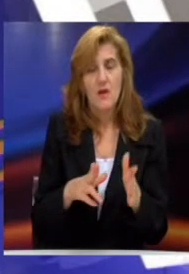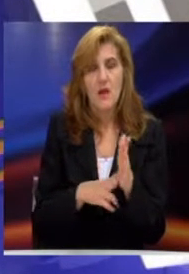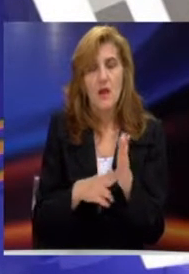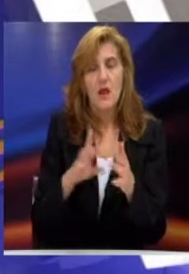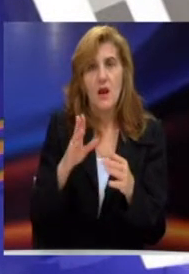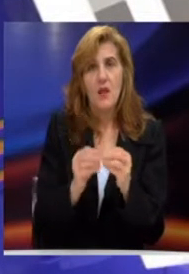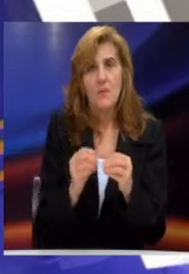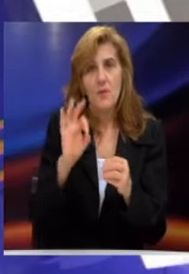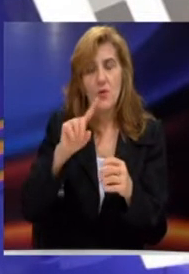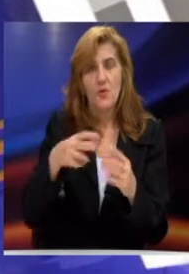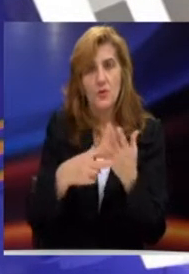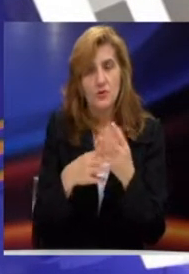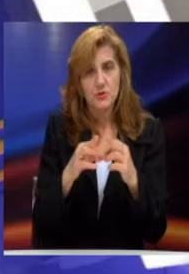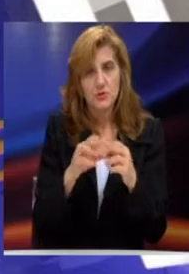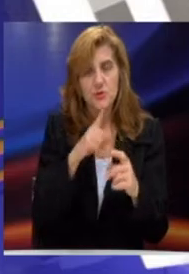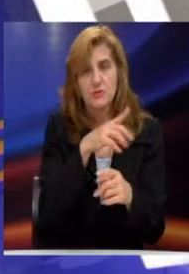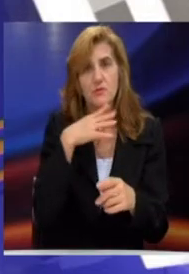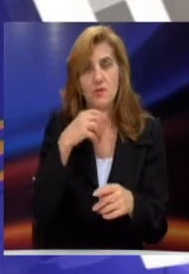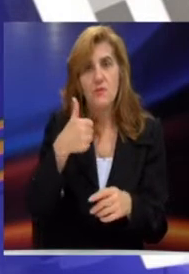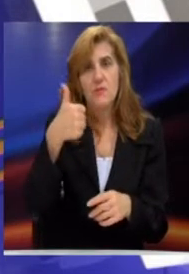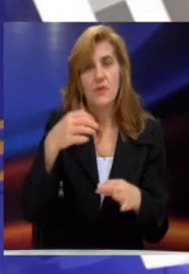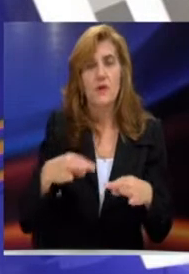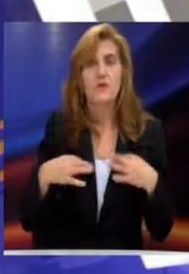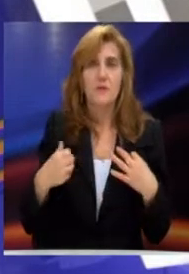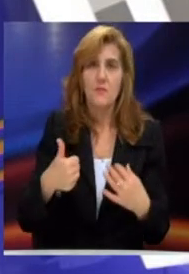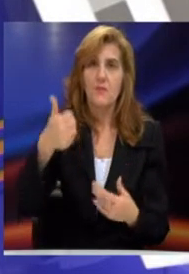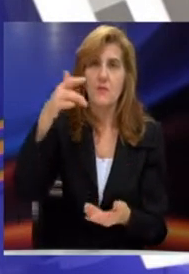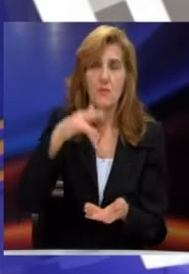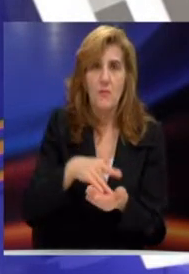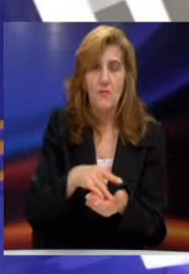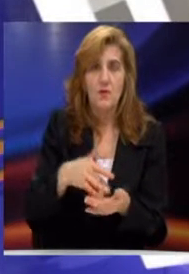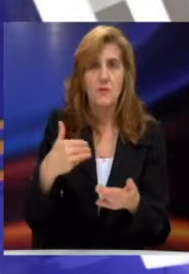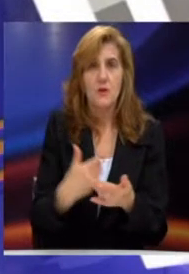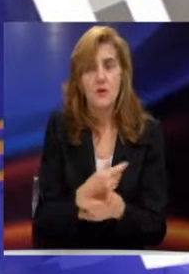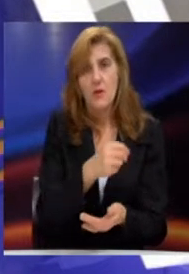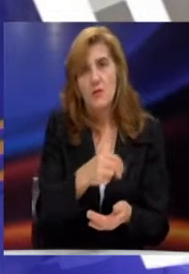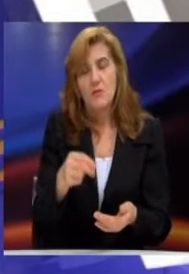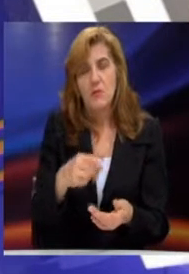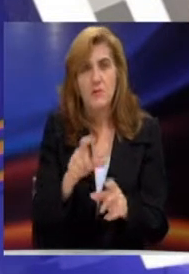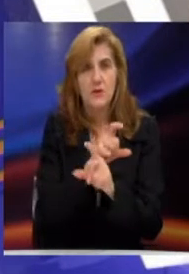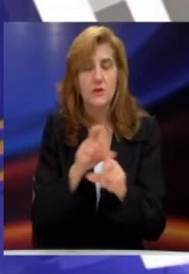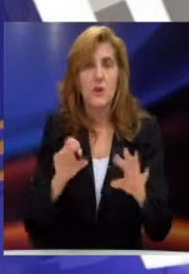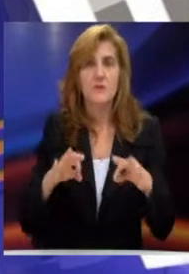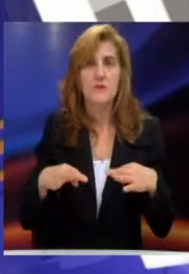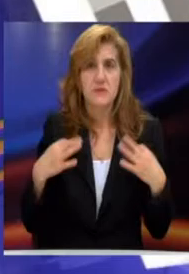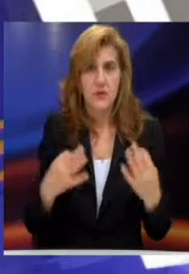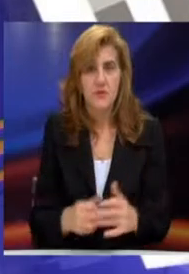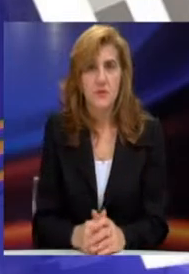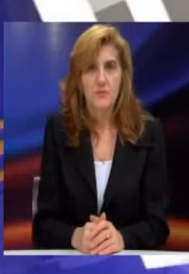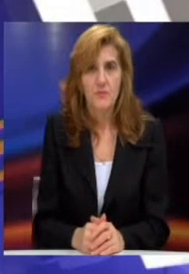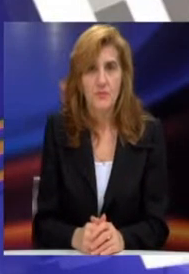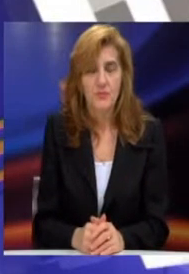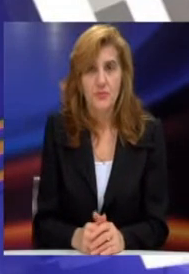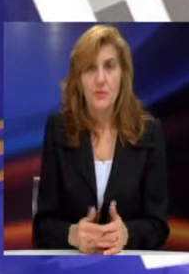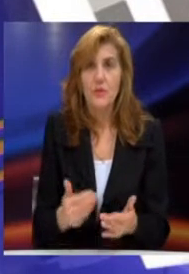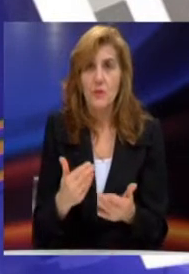Nebojše Malenkovića, zdravlje građana uvek na prvom mestu. Raspisan je novi konkurs za opremanje bolnica i domova zdravlja na teritoriji Vojvodine.